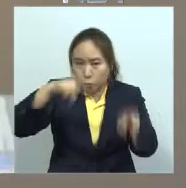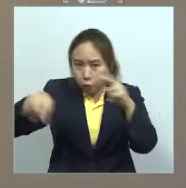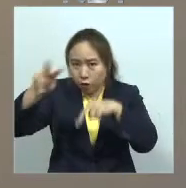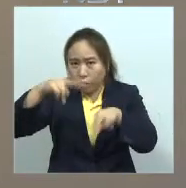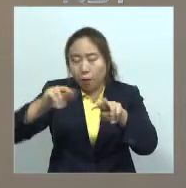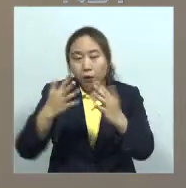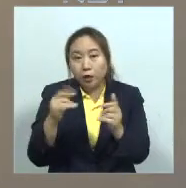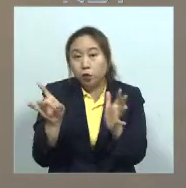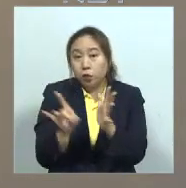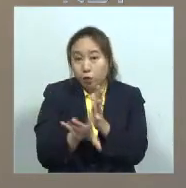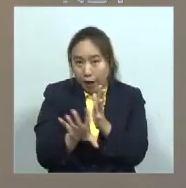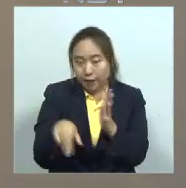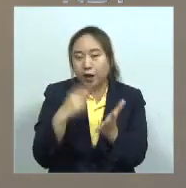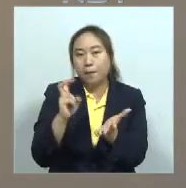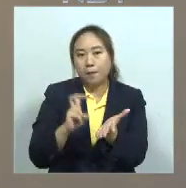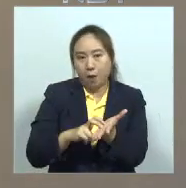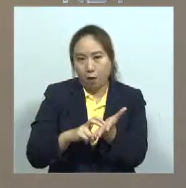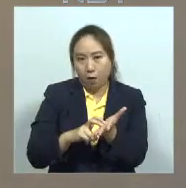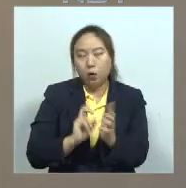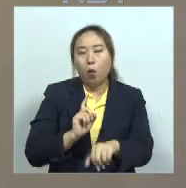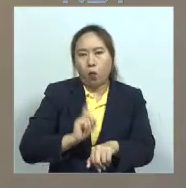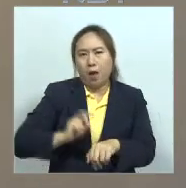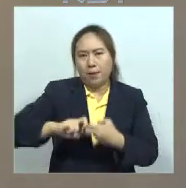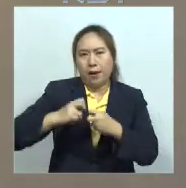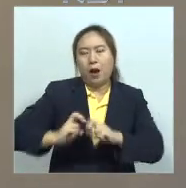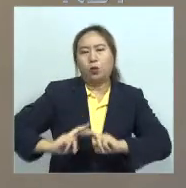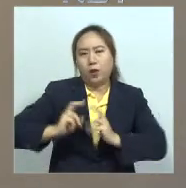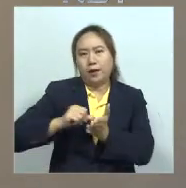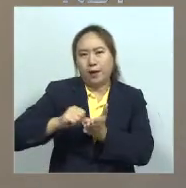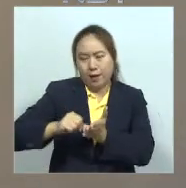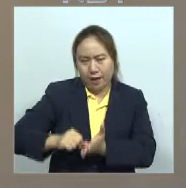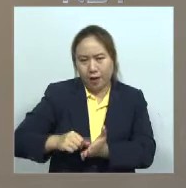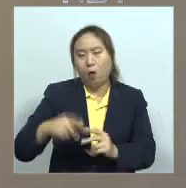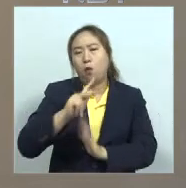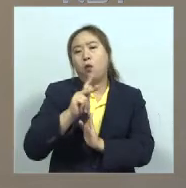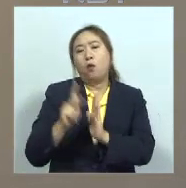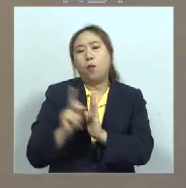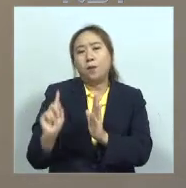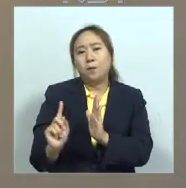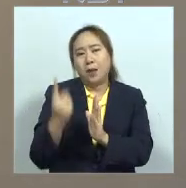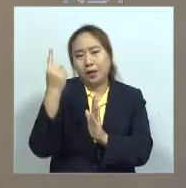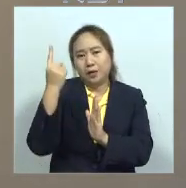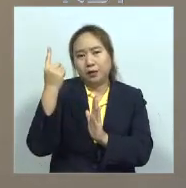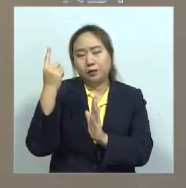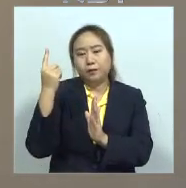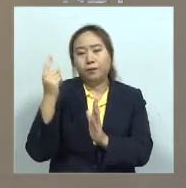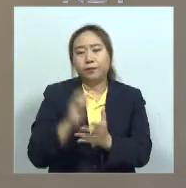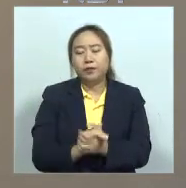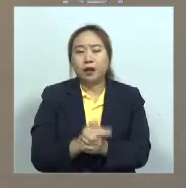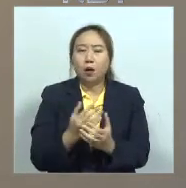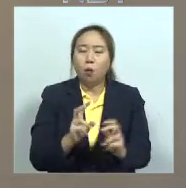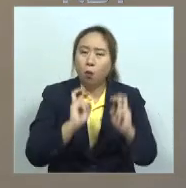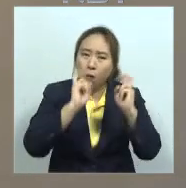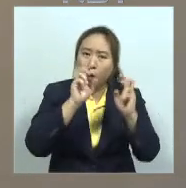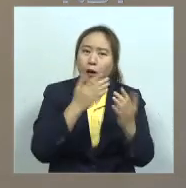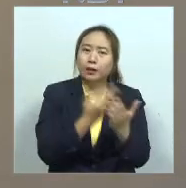มื่อตรวจสอบแล้วก็ต้องรับรองนะเขาให้เวลาในการแก้ปัญหาของตัวเองตามกฎหมายนะรัฐธรรมนูญใหม่ในเรื่องของการไม่ว่าจะเรื่องหุ้นเรื่องอะไรต่างก็